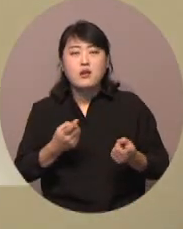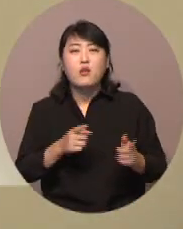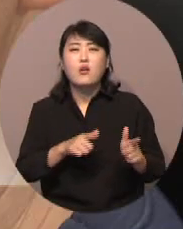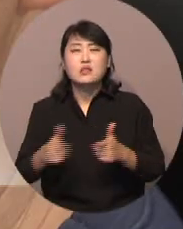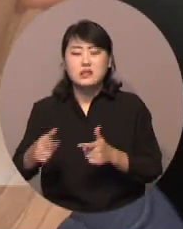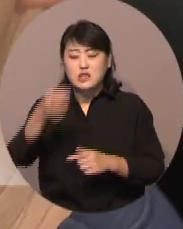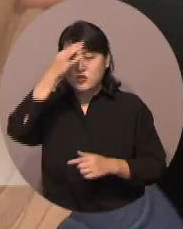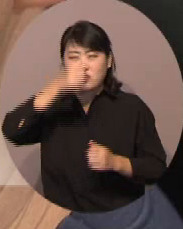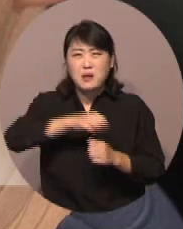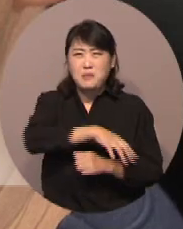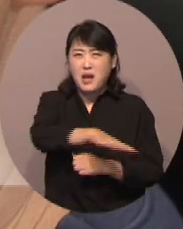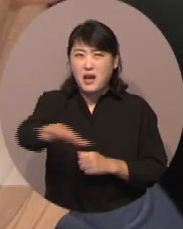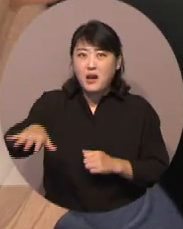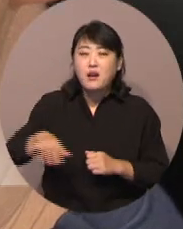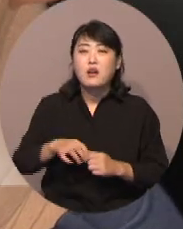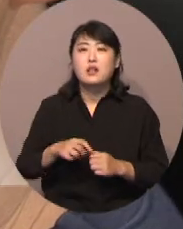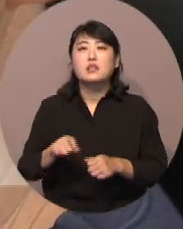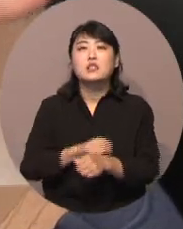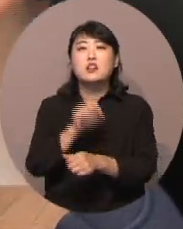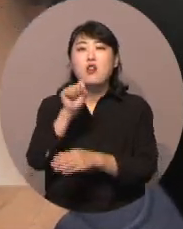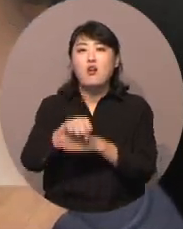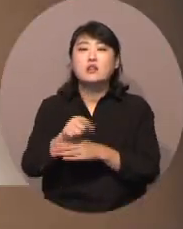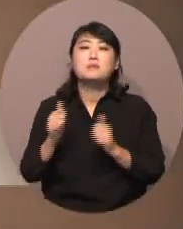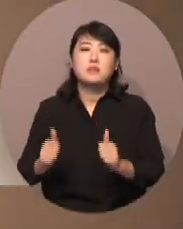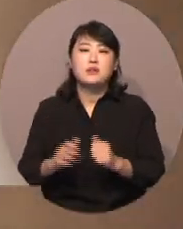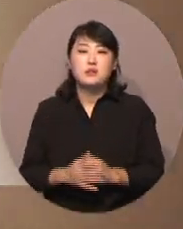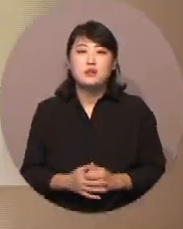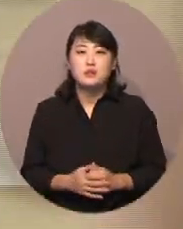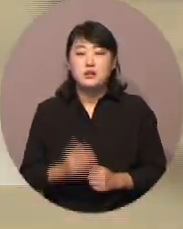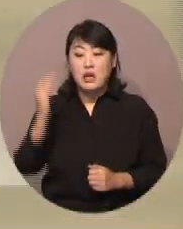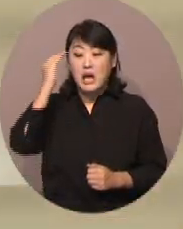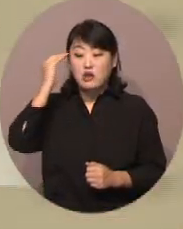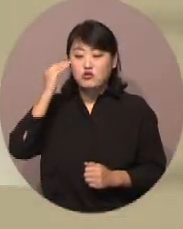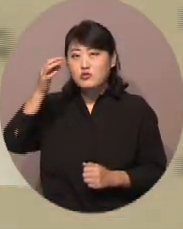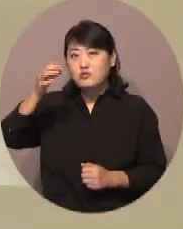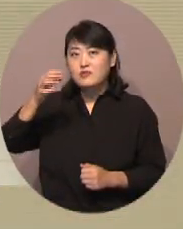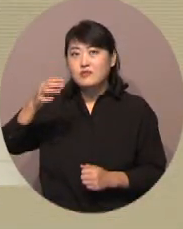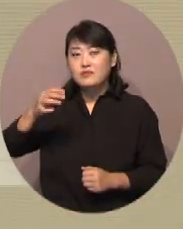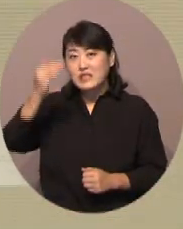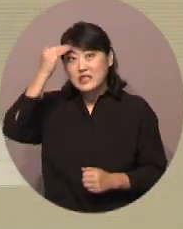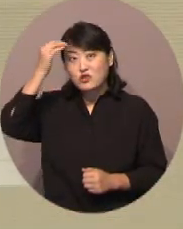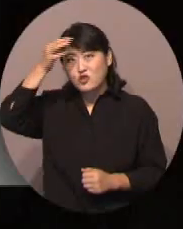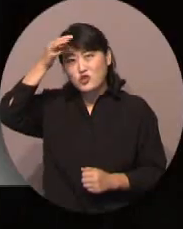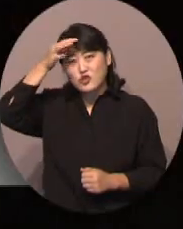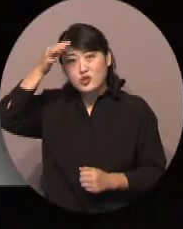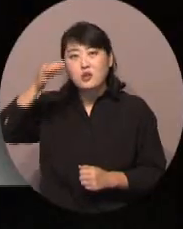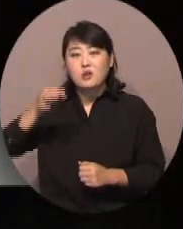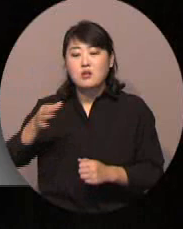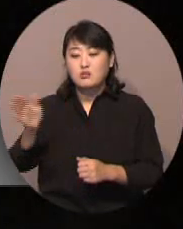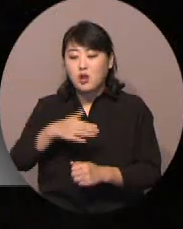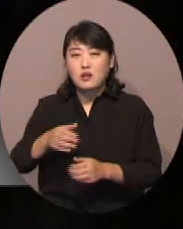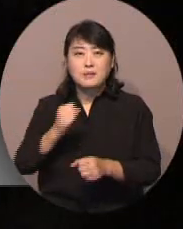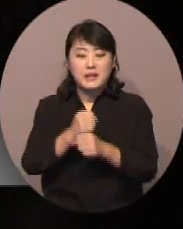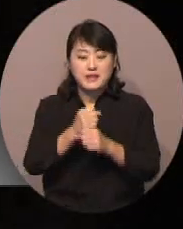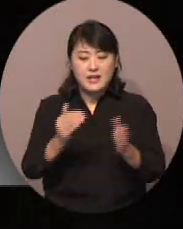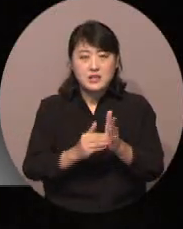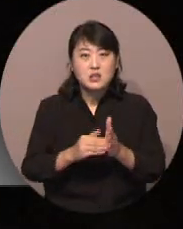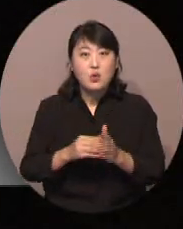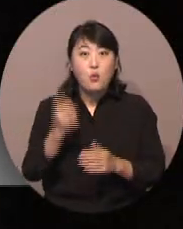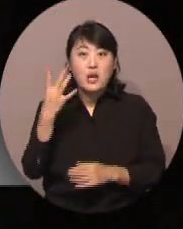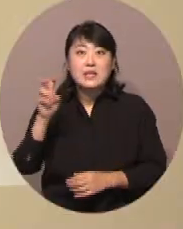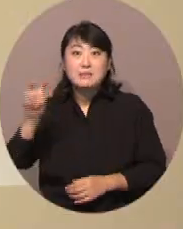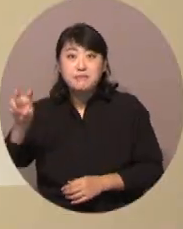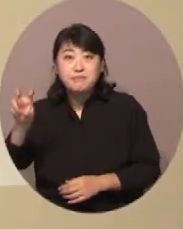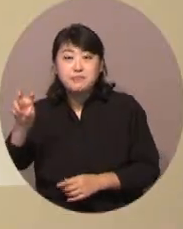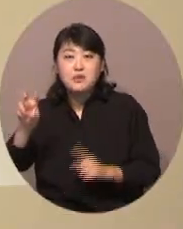전분야에 걸친 특허를 심사합니다 토종 기술로 생산 시설까지 갖췄을 경우에는 기존의 20개월 2개월